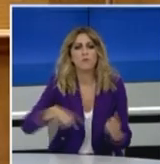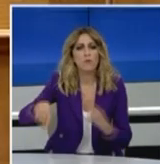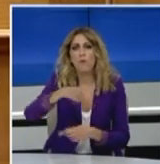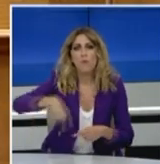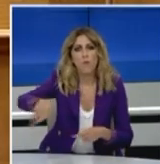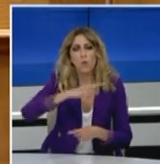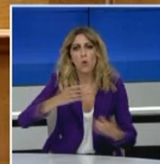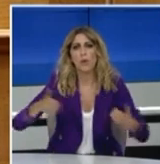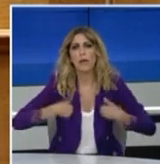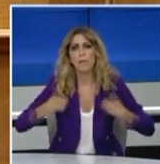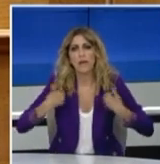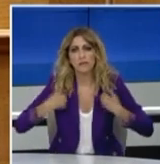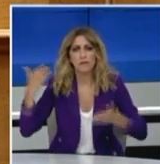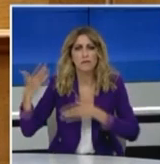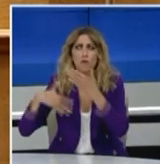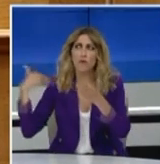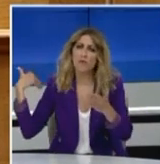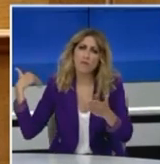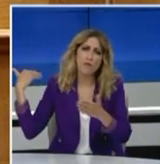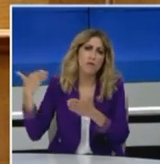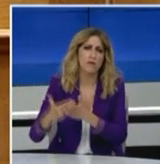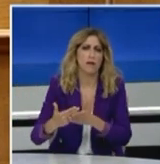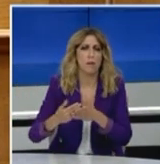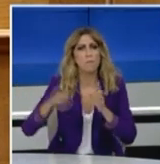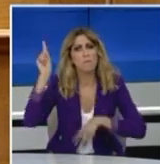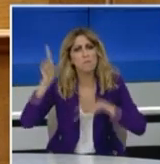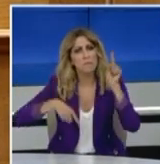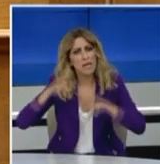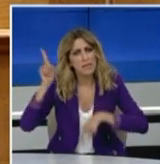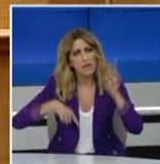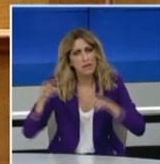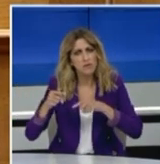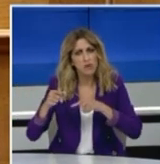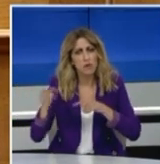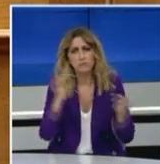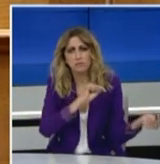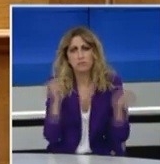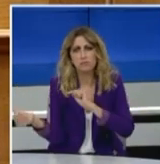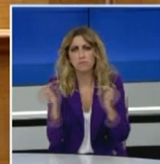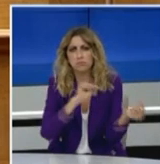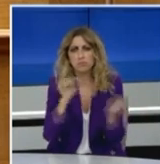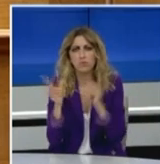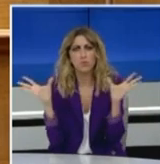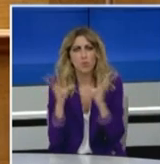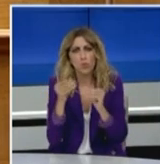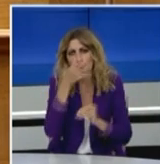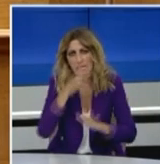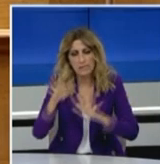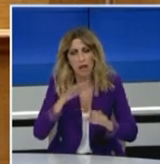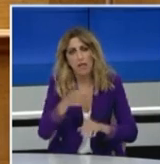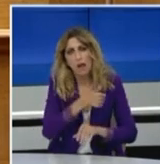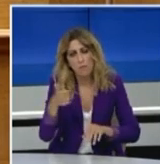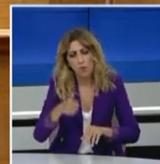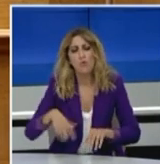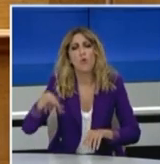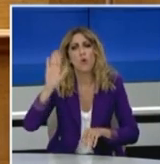όταν η μεταξύ σας αντιπαράθεση ξεφεύγει από τα σκάνδαλα, επικεντρώνει σε εκείνα τα ζητήματα που